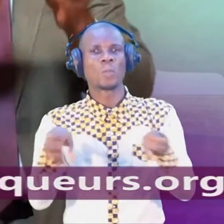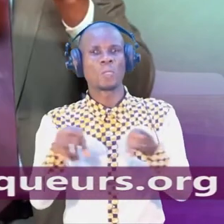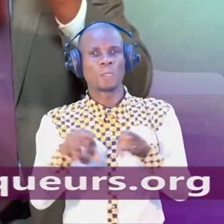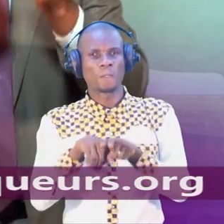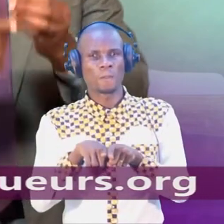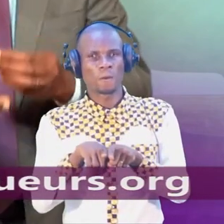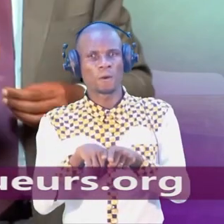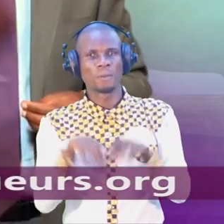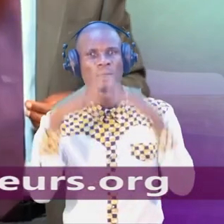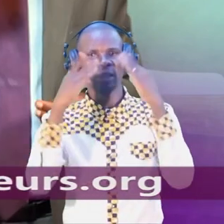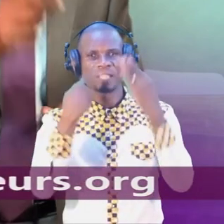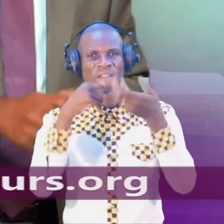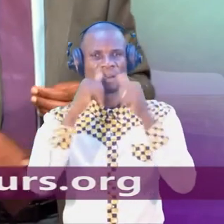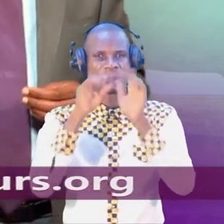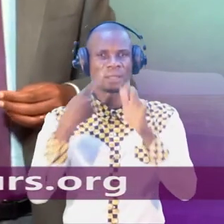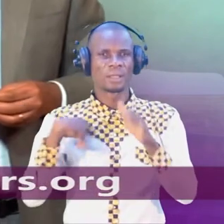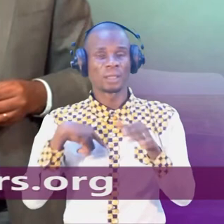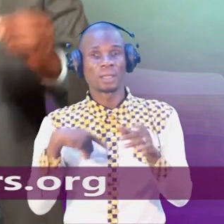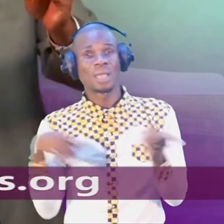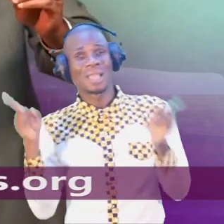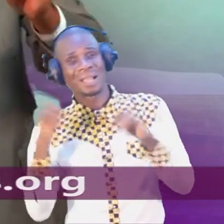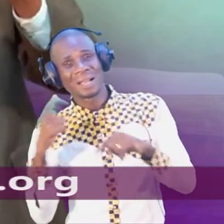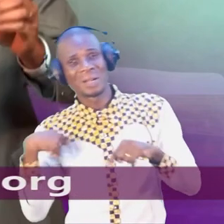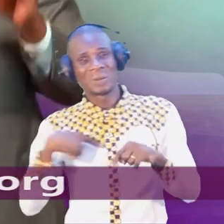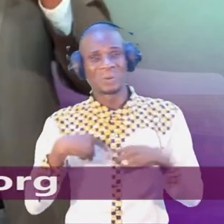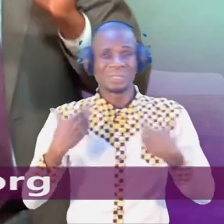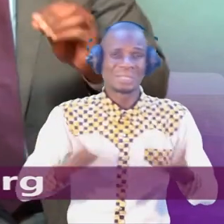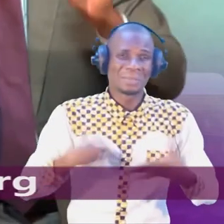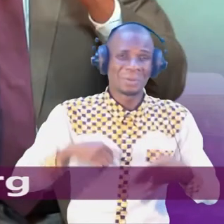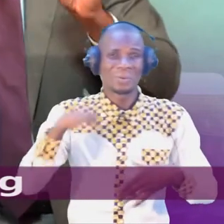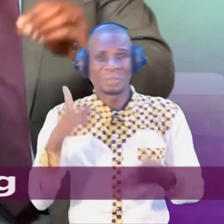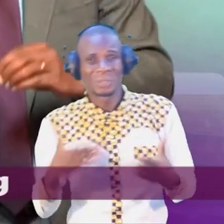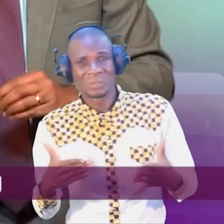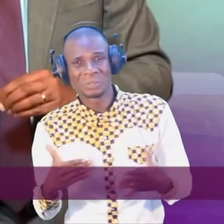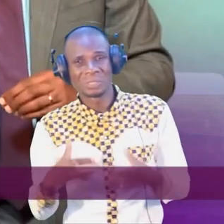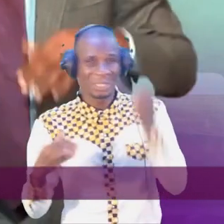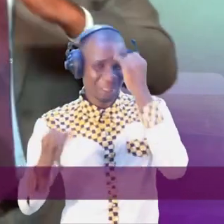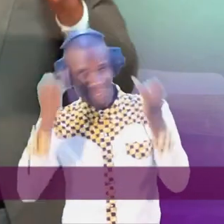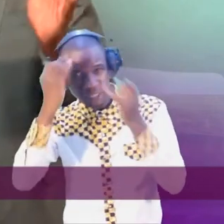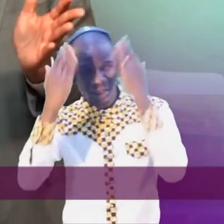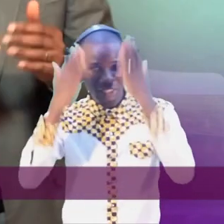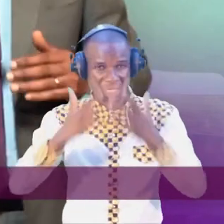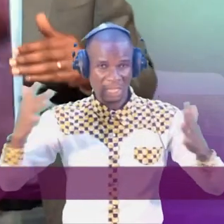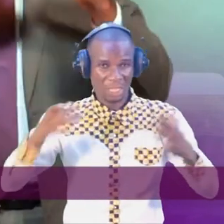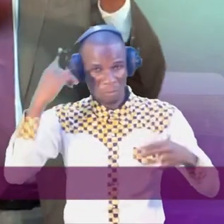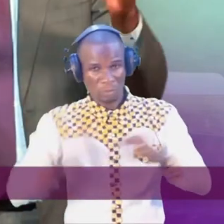na pia uwezi kuamini tena kwamba Mungu ana mamlaka ya kujali mahitaji yako.